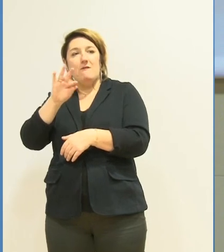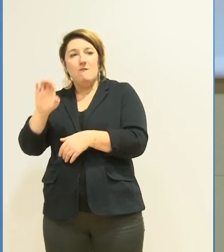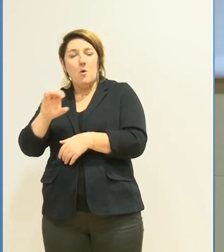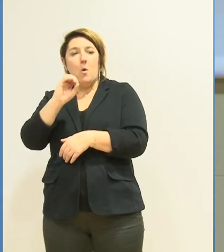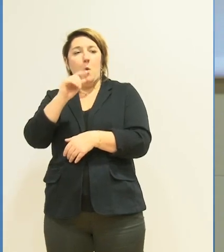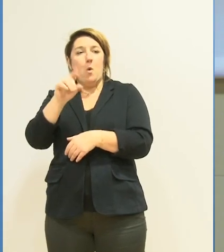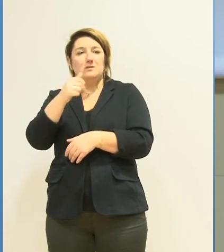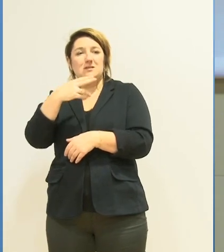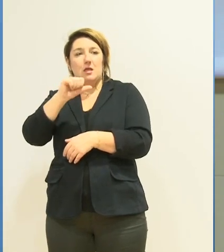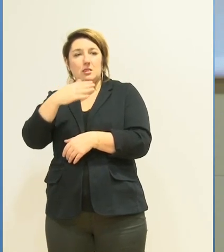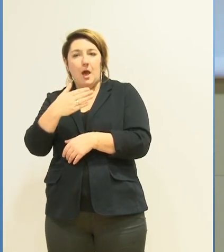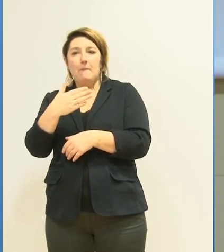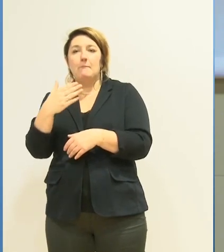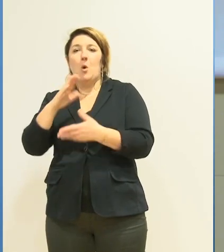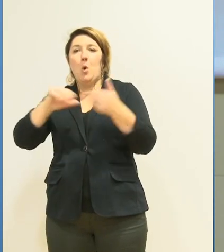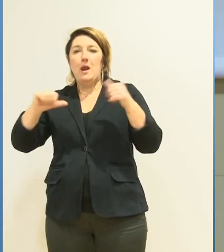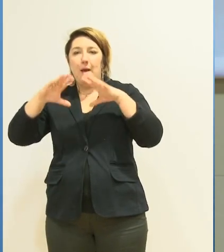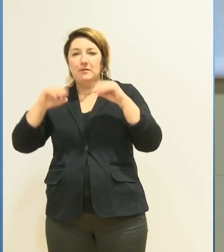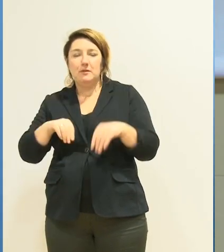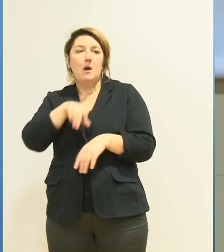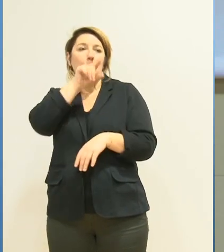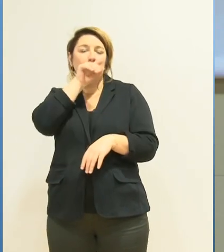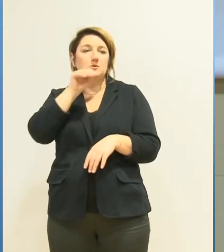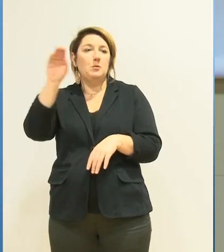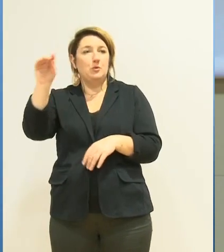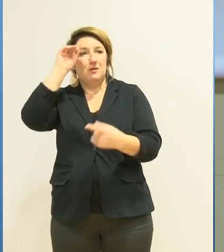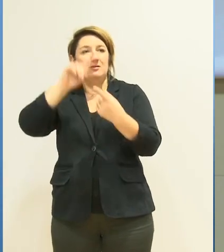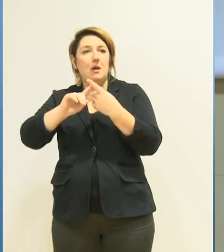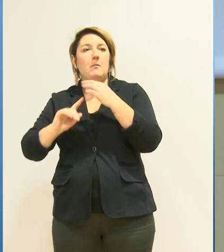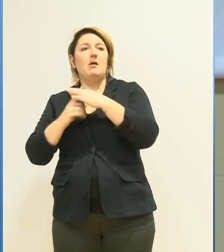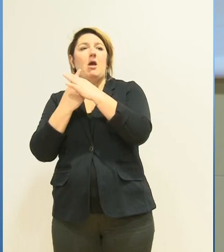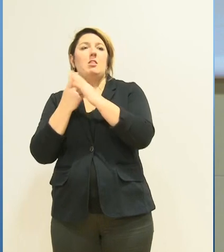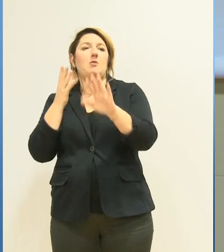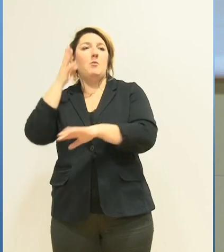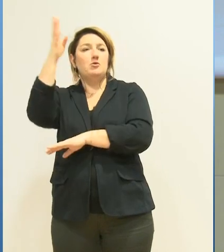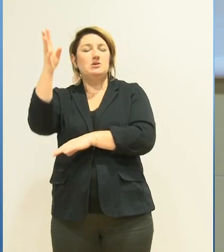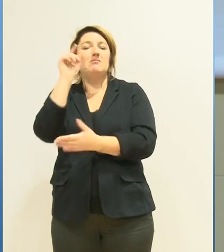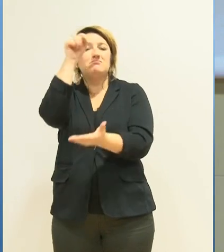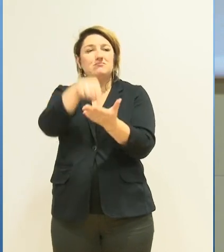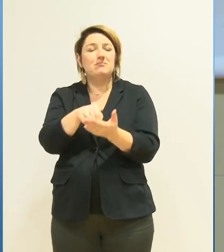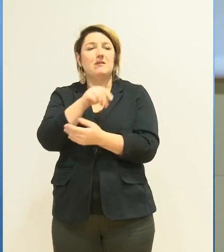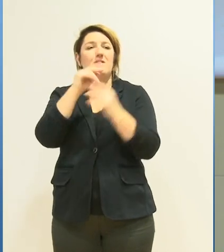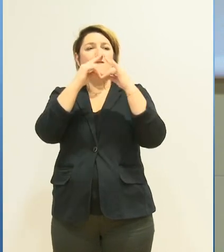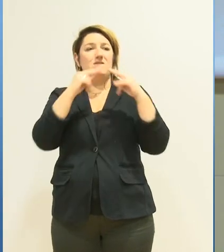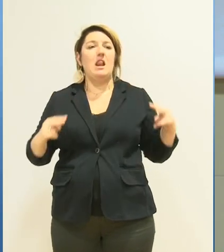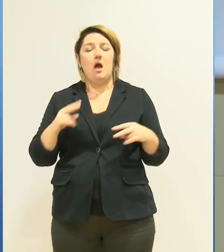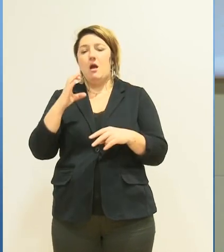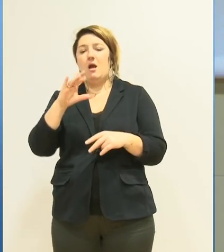habitat premiers du classement en appel à projets graines de projet sur le site de la vida clément qui prend pas part au vote